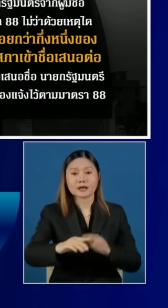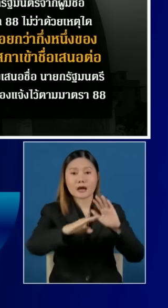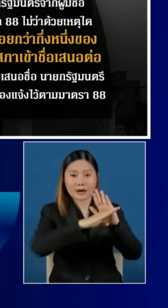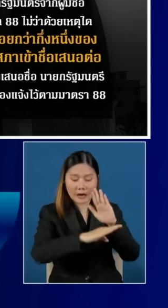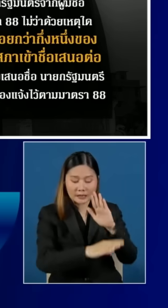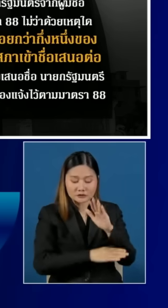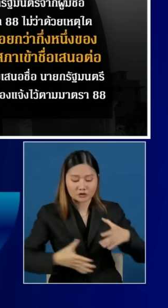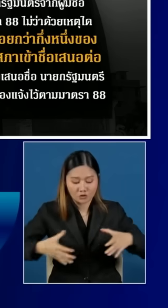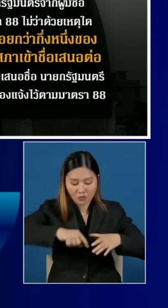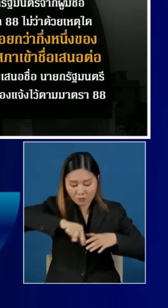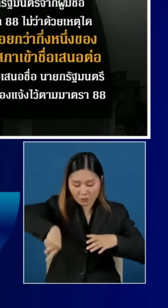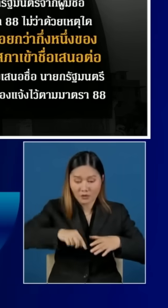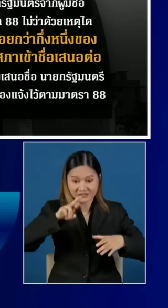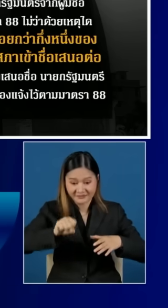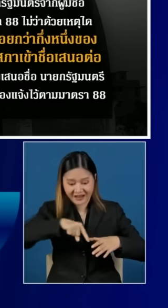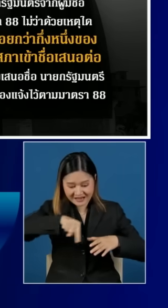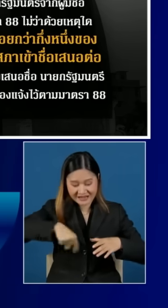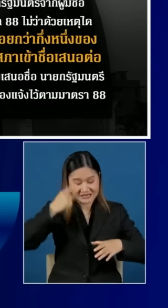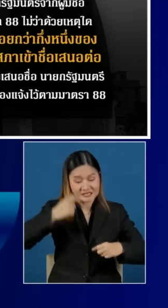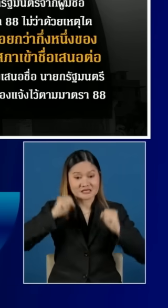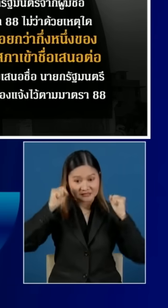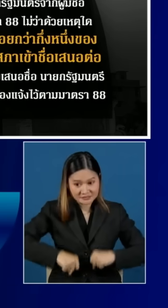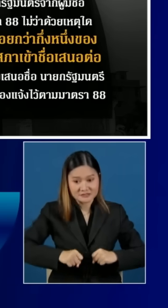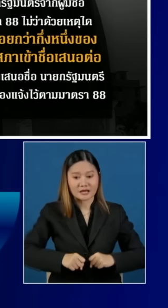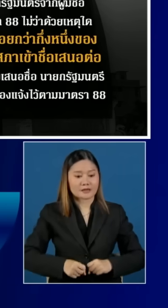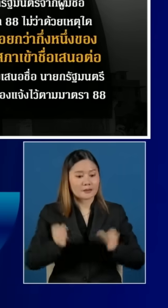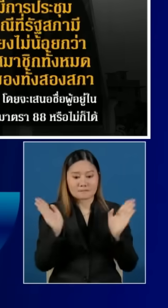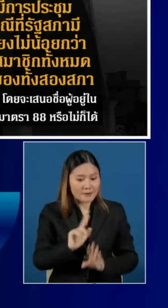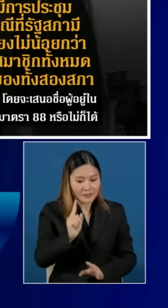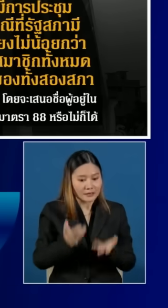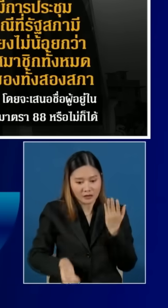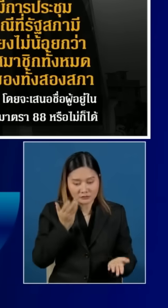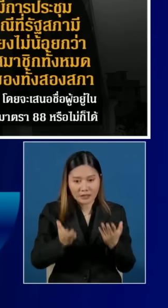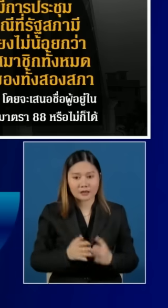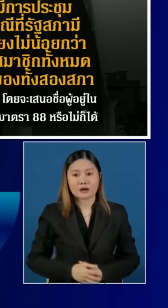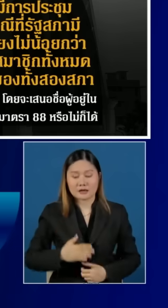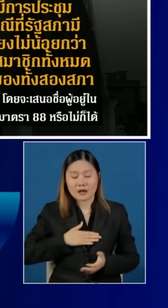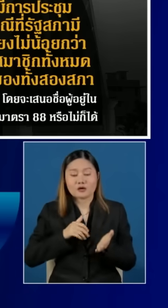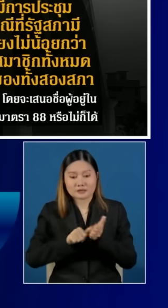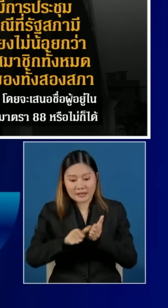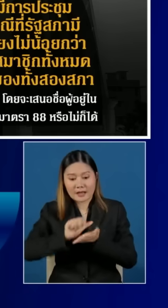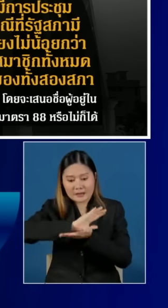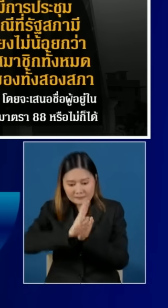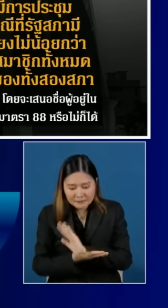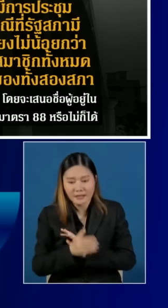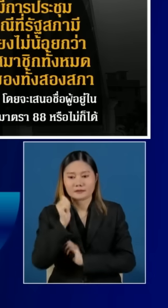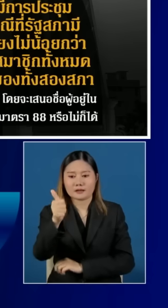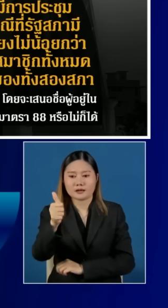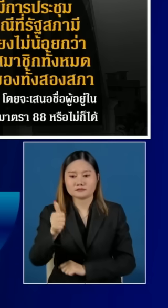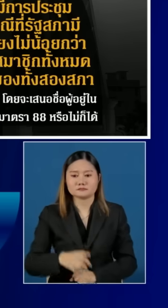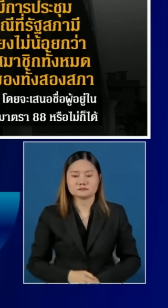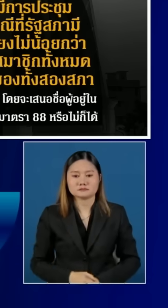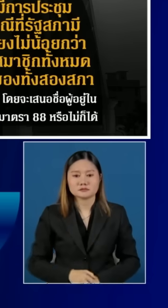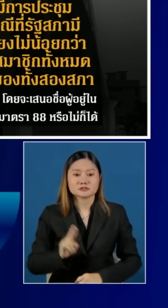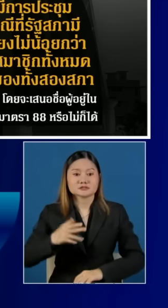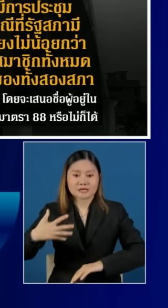ภายในของพวกเราเมื่อเราตัดสินใจอย่างไรไปแล้วเราก็สามารถที่จะแก้ไขเปลี่ยนแปลงได้โดยใช้อำ